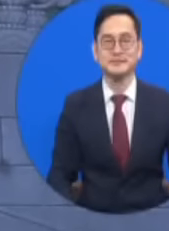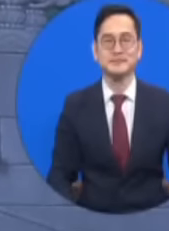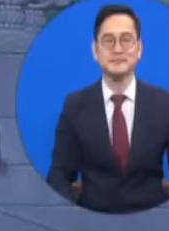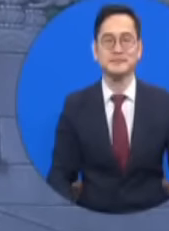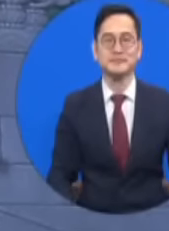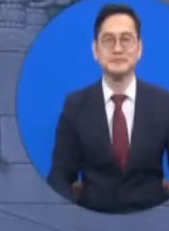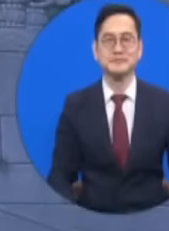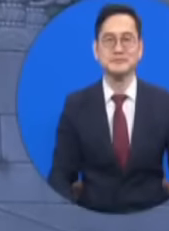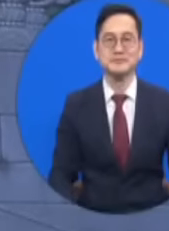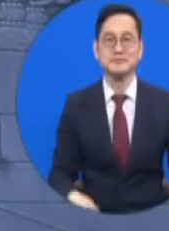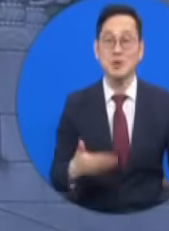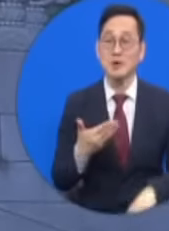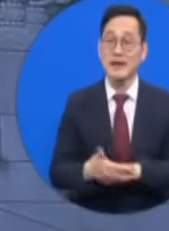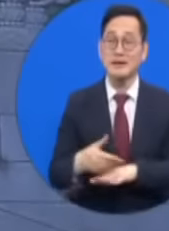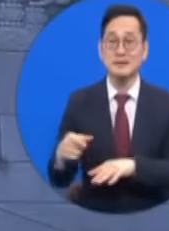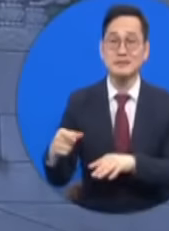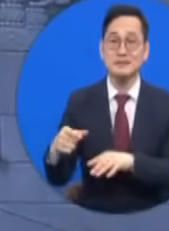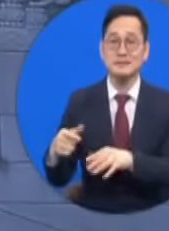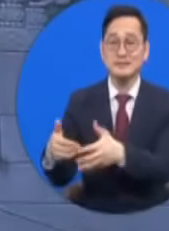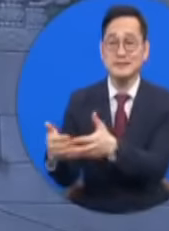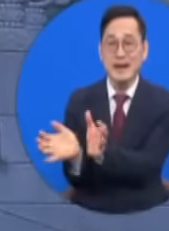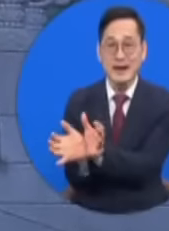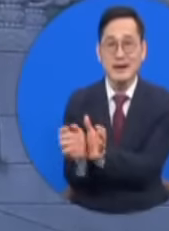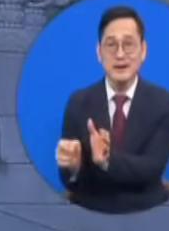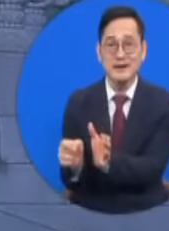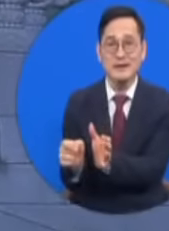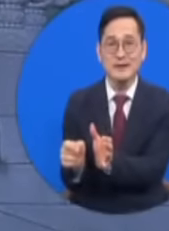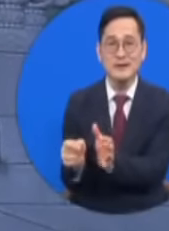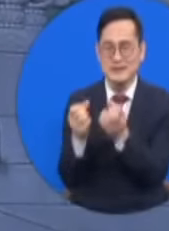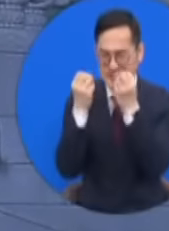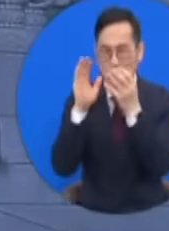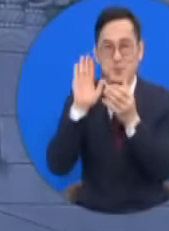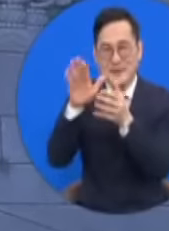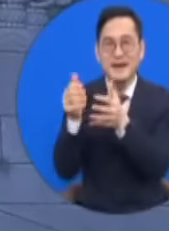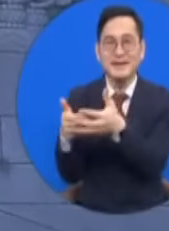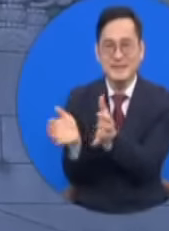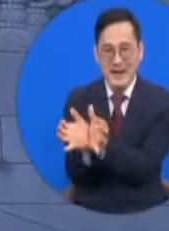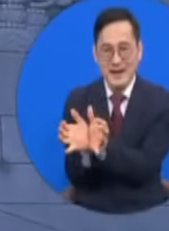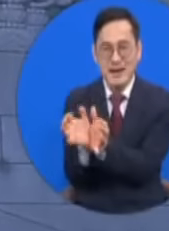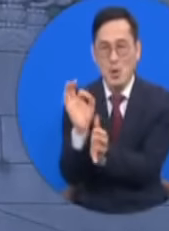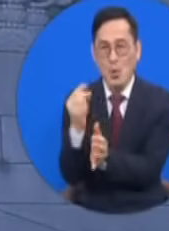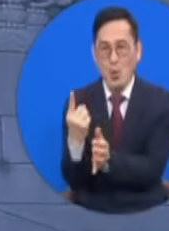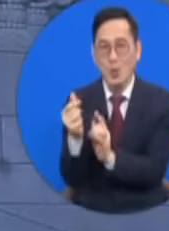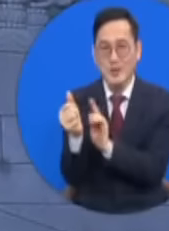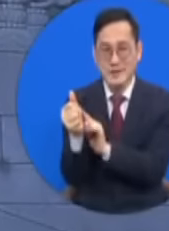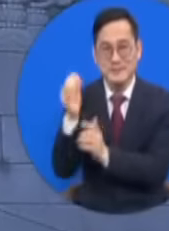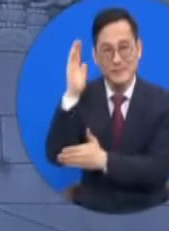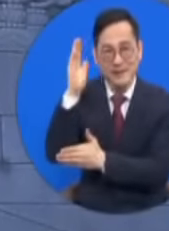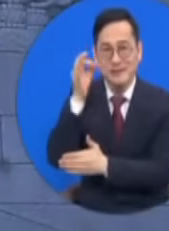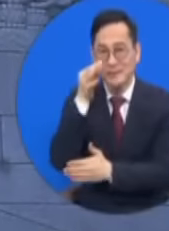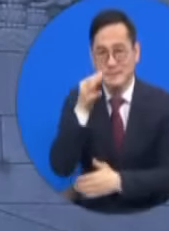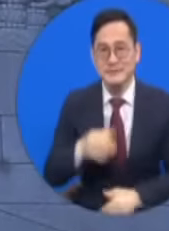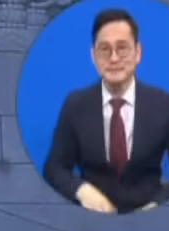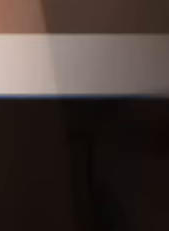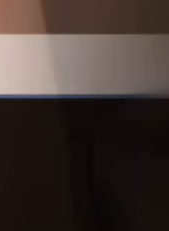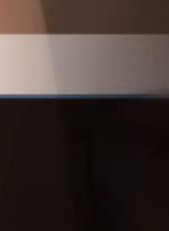제3지대도 있었습니다. 새로운 미래 총괄선대위원장 오영환 위원장의 이야기 들어보시죠.